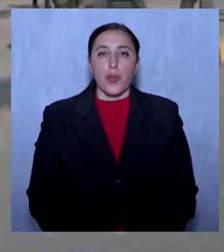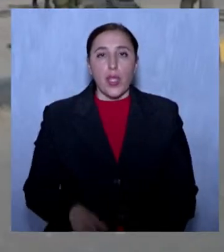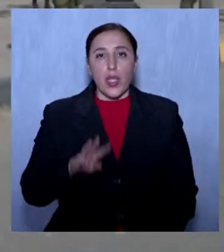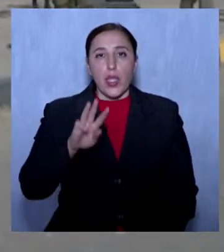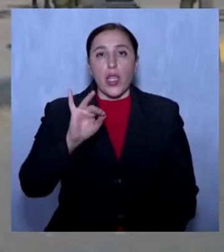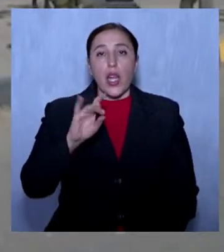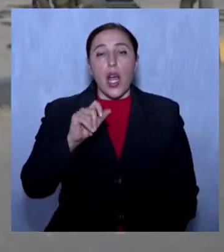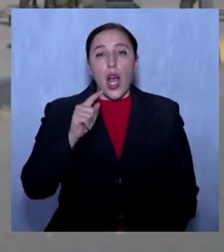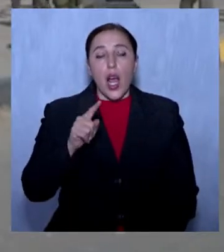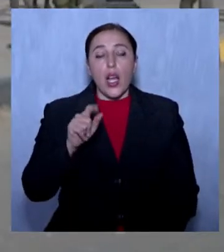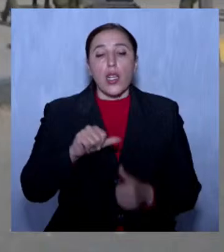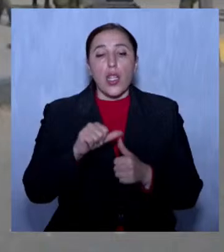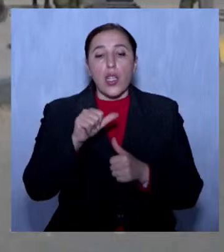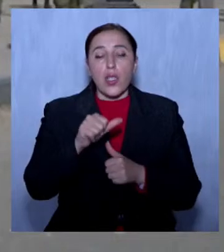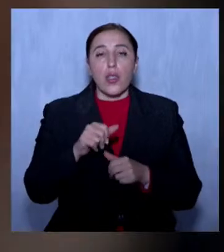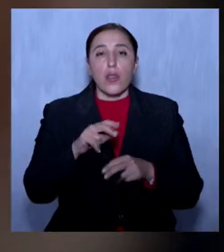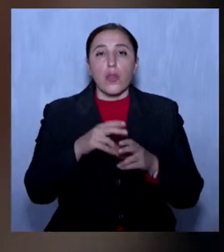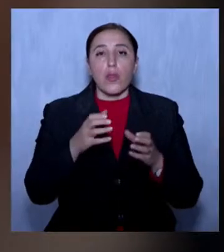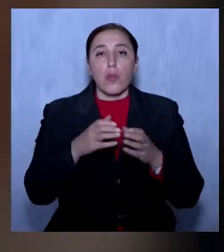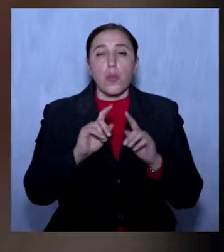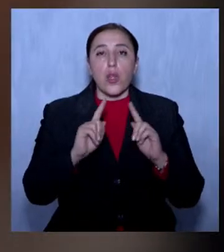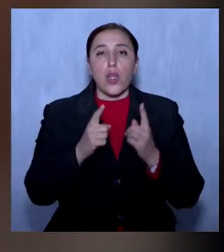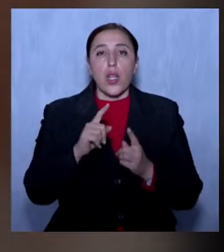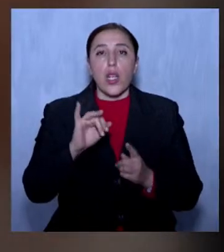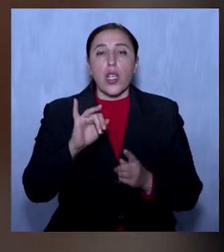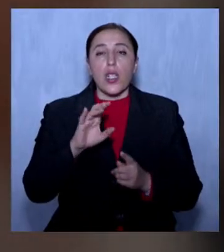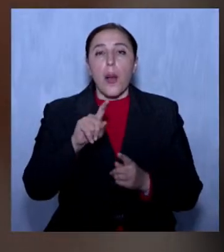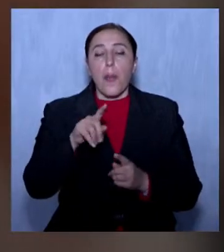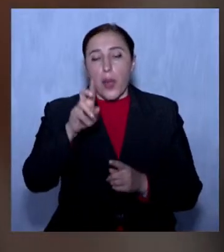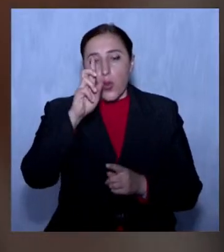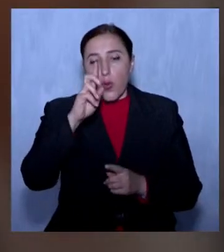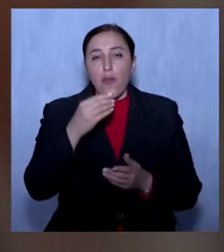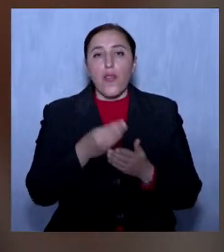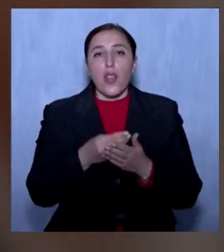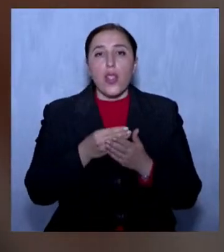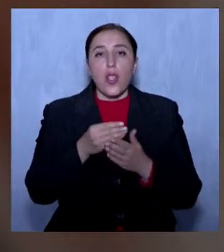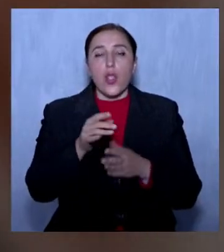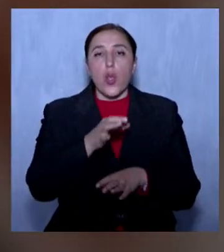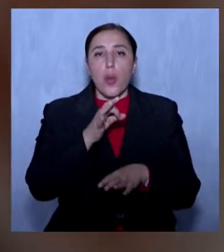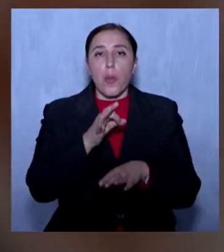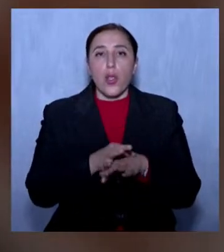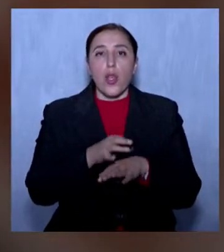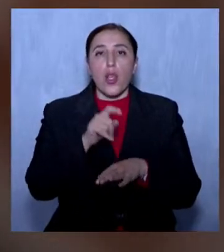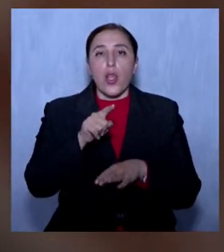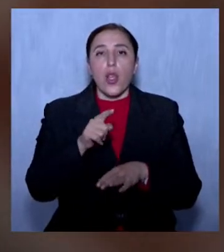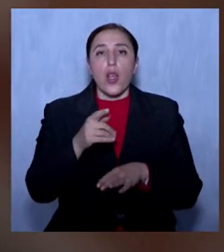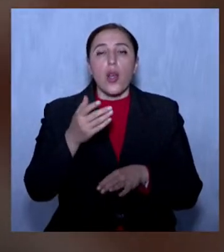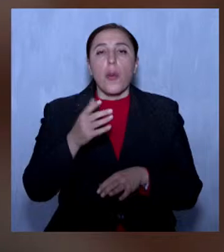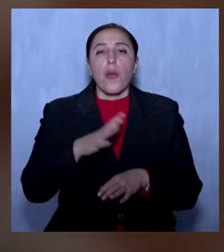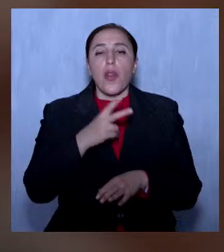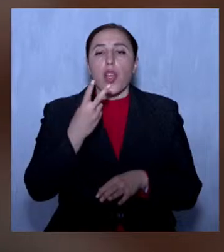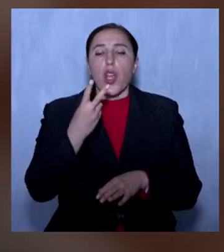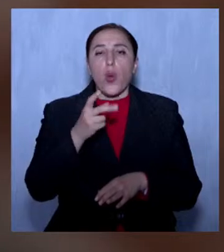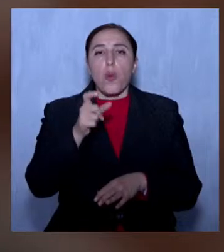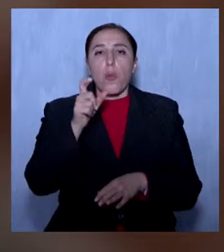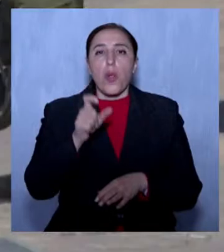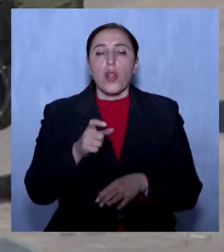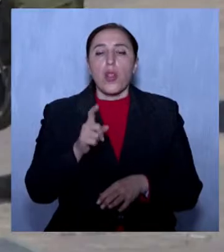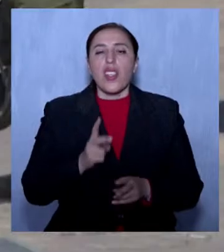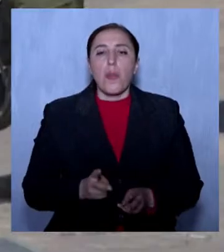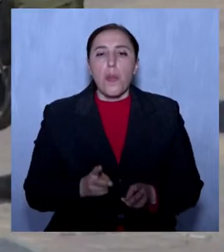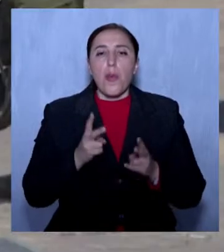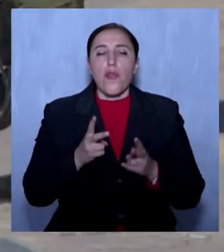Իրաքի հատուկ ծառայությունները ձերբակալել են իսլամական պետության ֆինանսական պատասխանատուին, ով համարվում էր երկրորդ